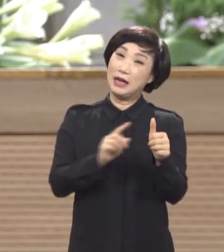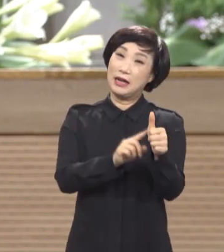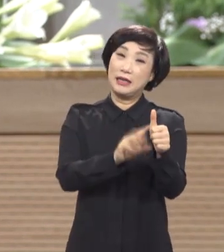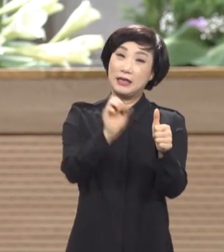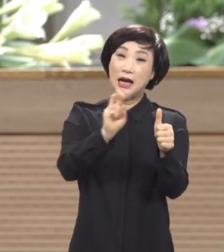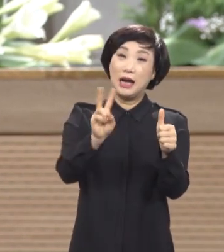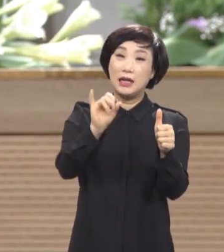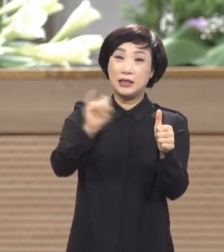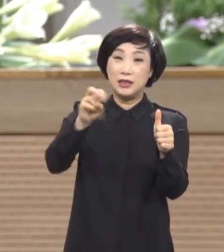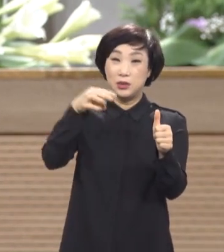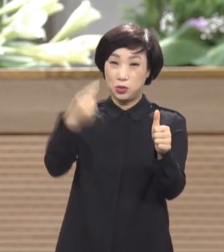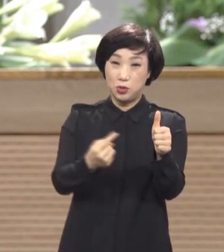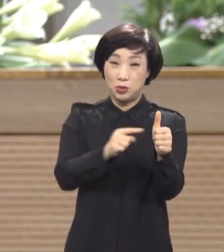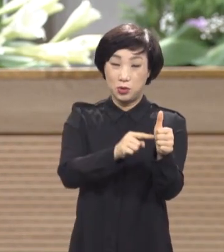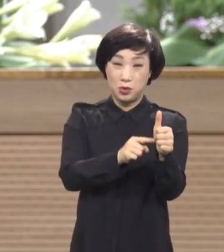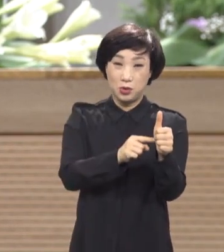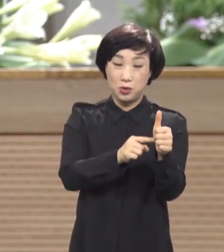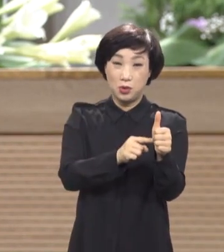해당장에